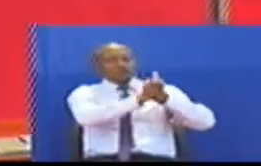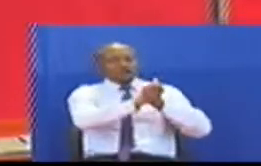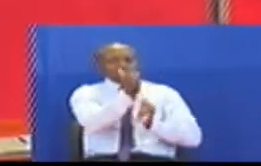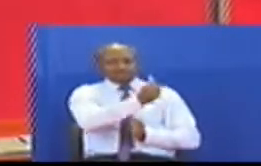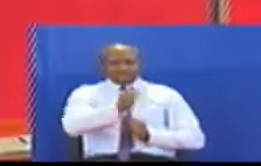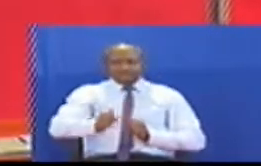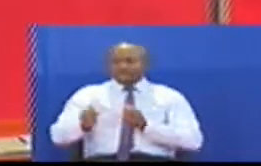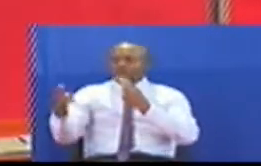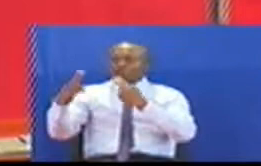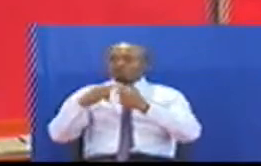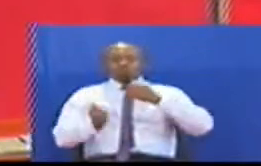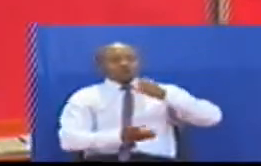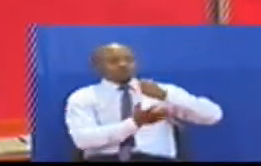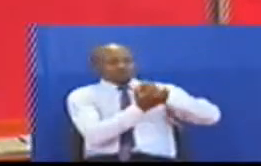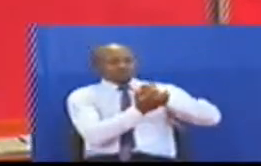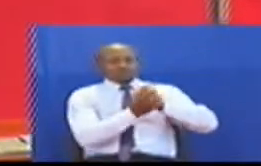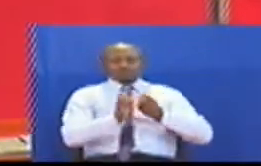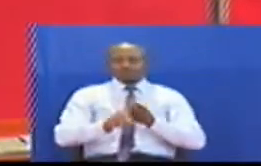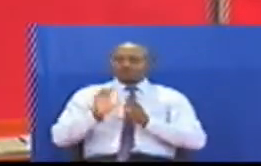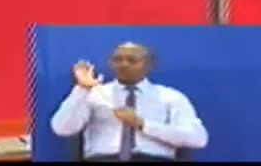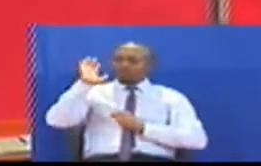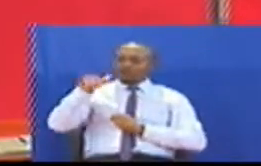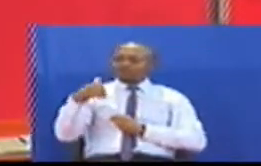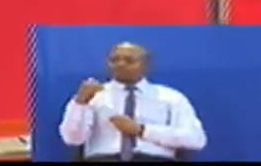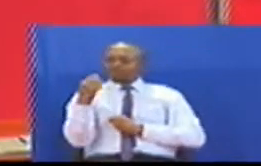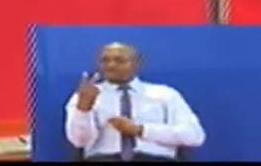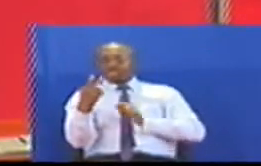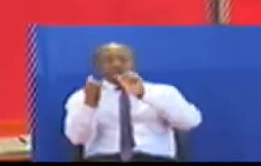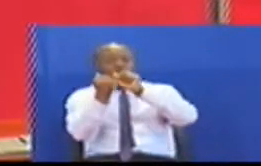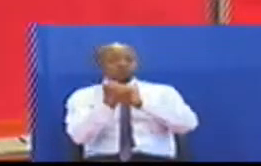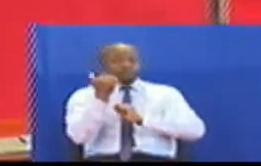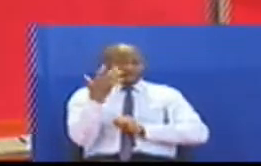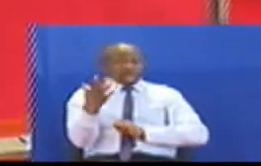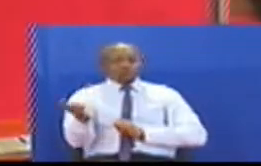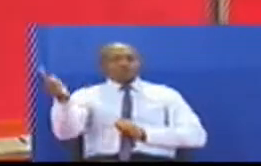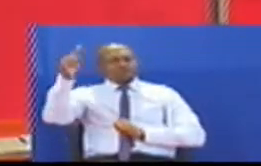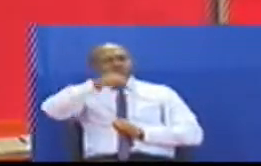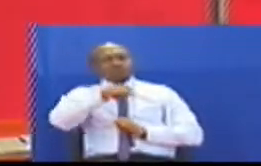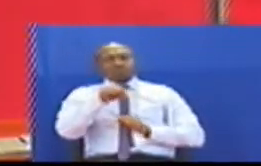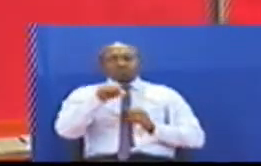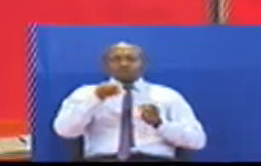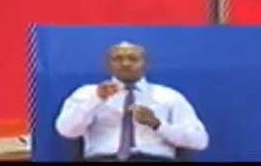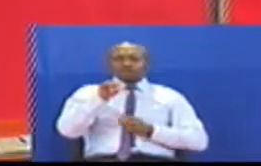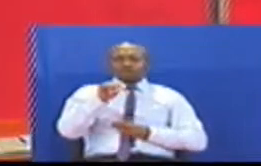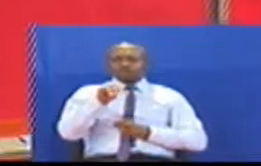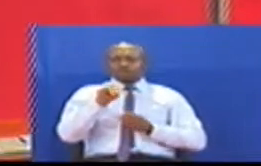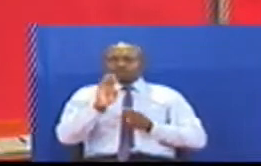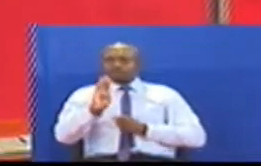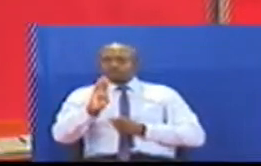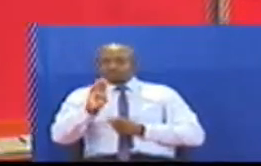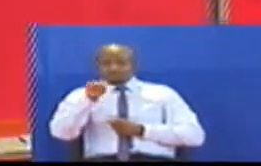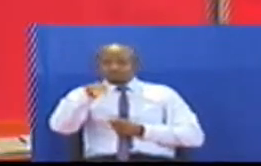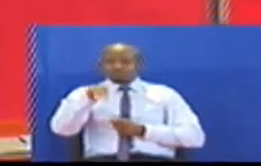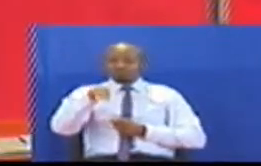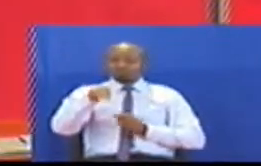Magufuli. Mwaka 2015 alipokuja pale Msoma wakati wa kampeni, naomba umfikishie hizi